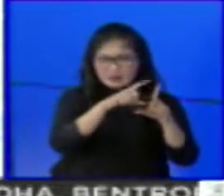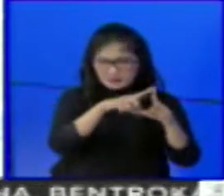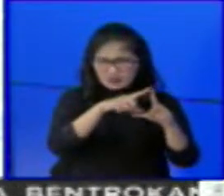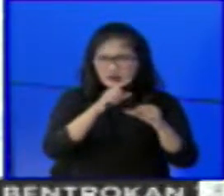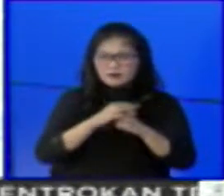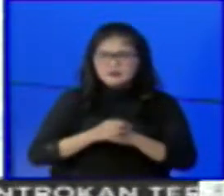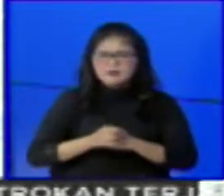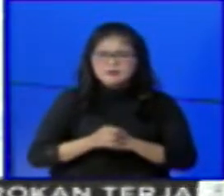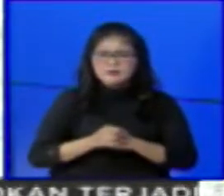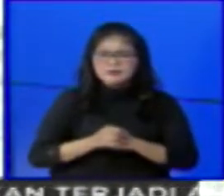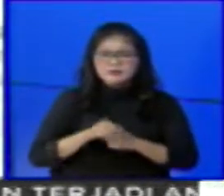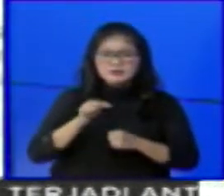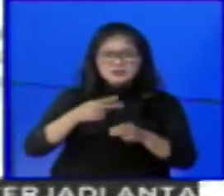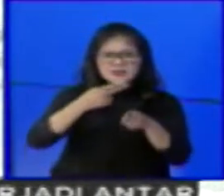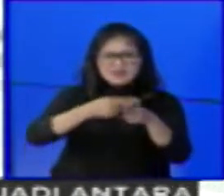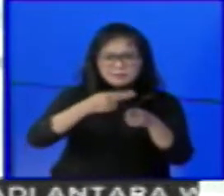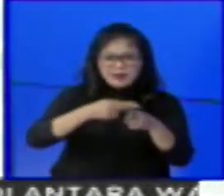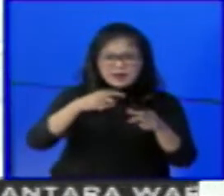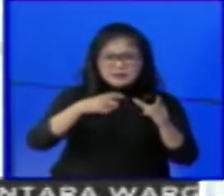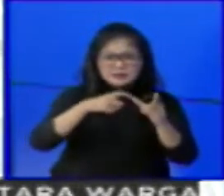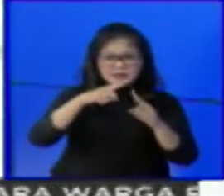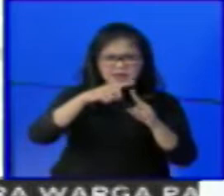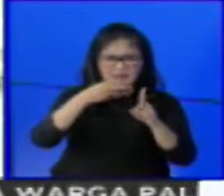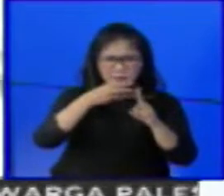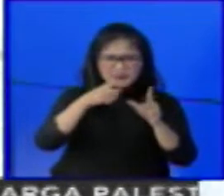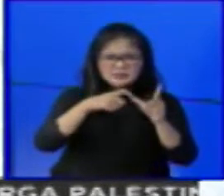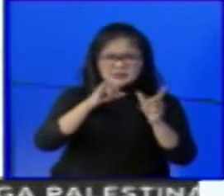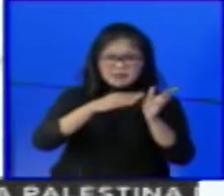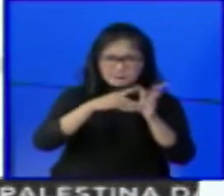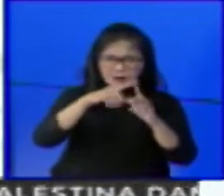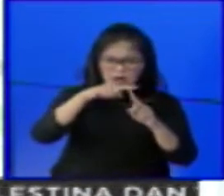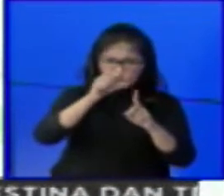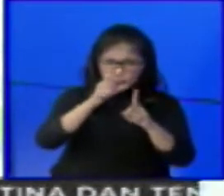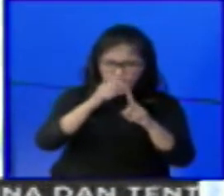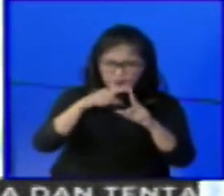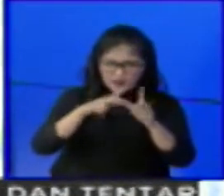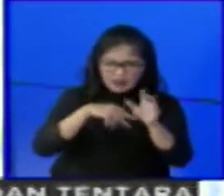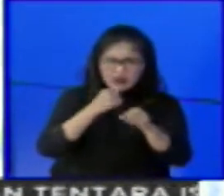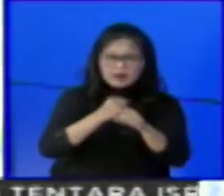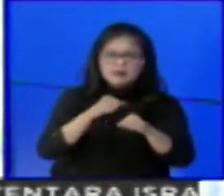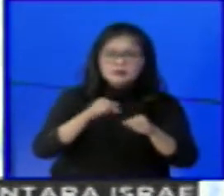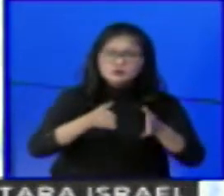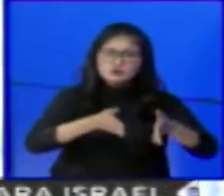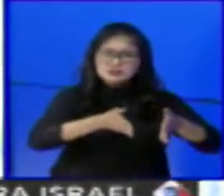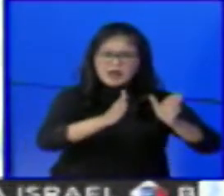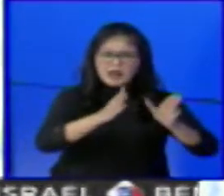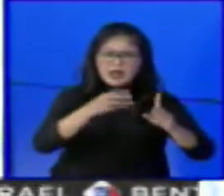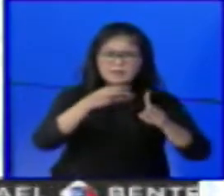TB Simatupang. Koridor 2 jalan Suryo Pranoto, Jalan Balikpapan, Caringin hingga Tomang